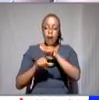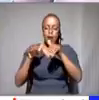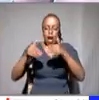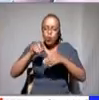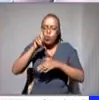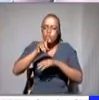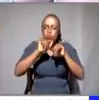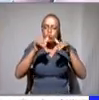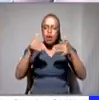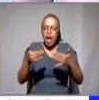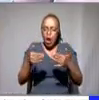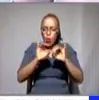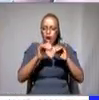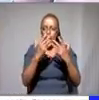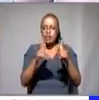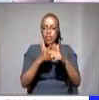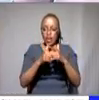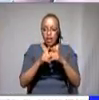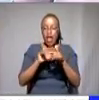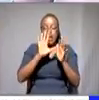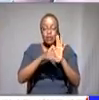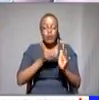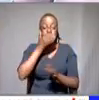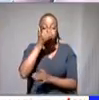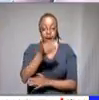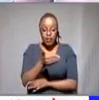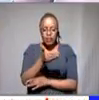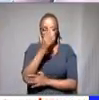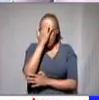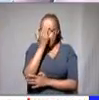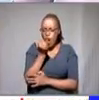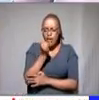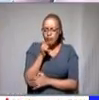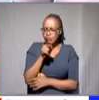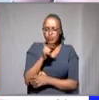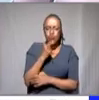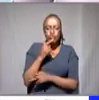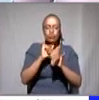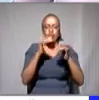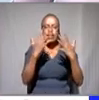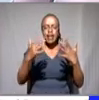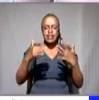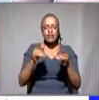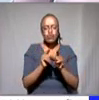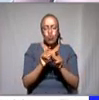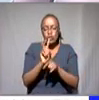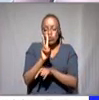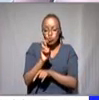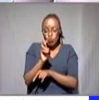twagĩrĩire gwĩthamba moko, na thutha ũcio nĩ tũgũcokia kĩũria kĩa nĩ kĩĩ kĩratũma twĩrwo twĩthambe moko kwa ihinda rĩtanyihĩire